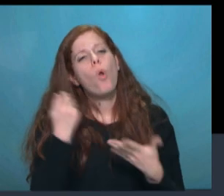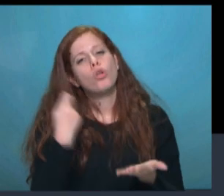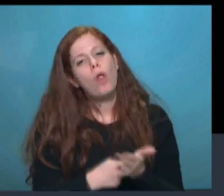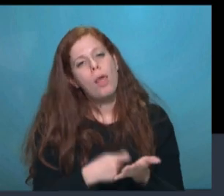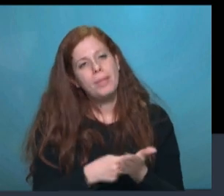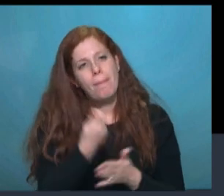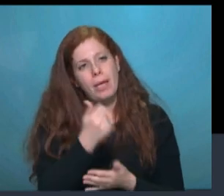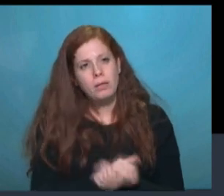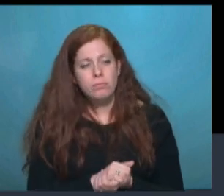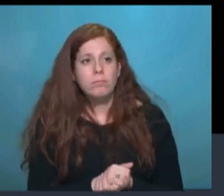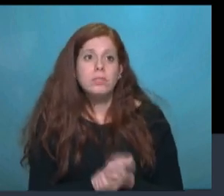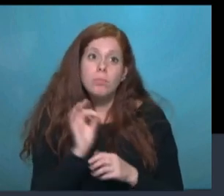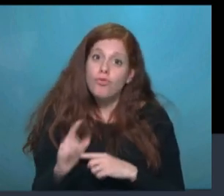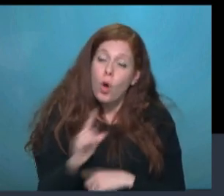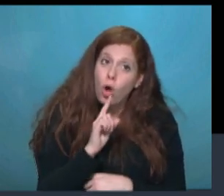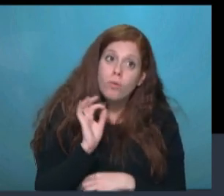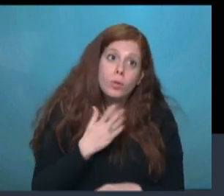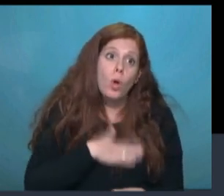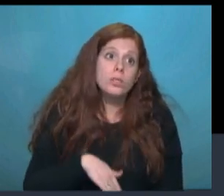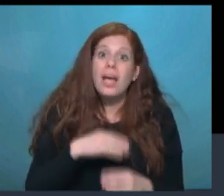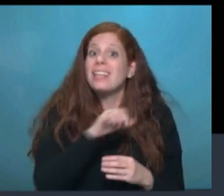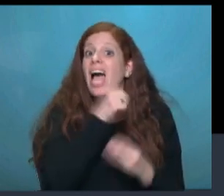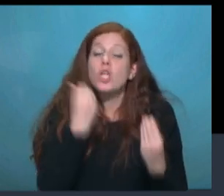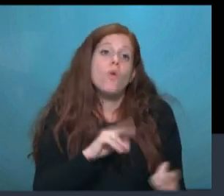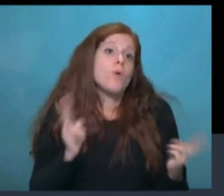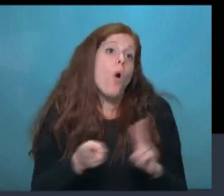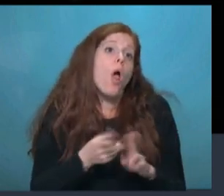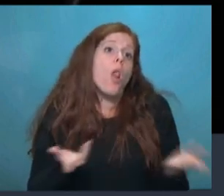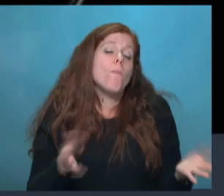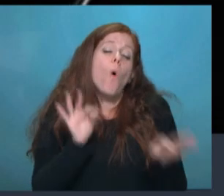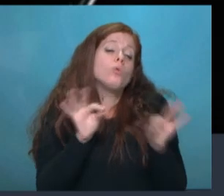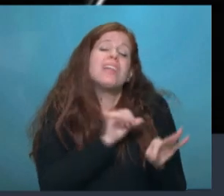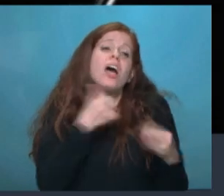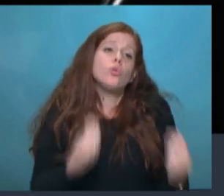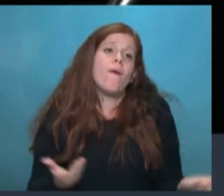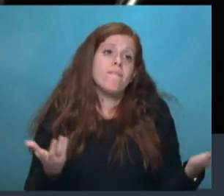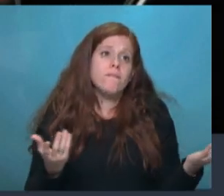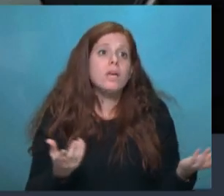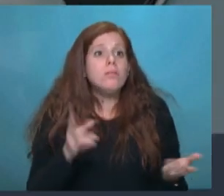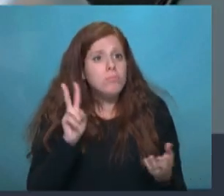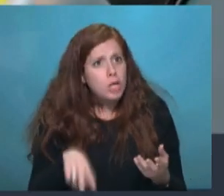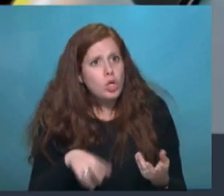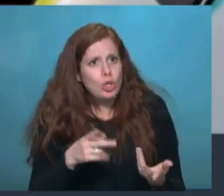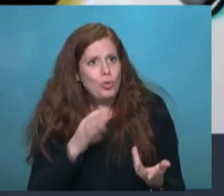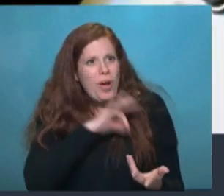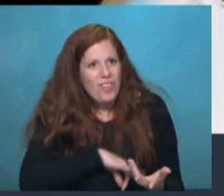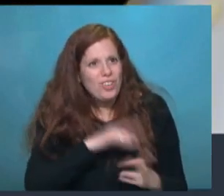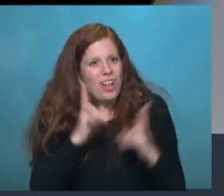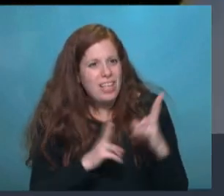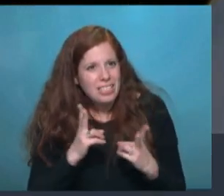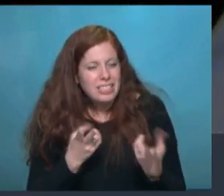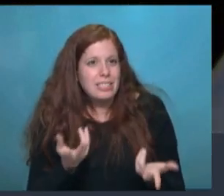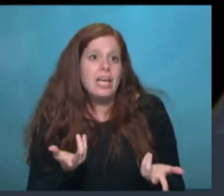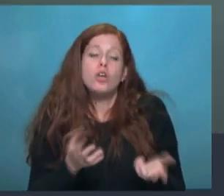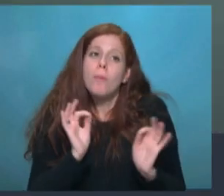a consumer that really wants the best of all worlds. We talked about this being a luxury device, so there is a segment of the industry and a segment of consumers that